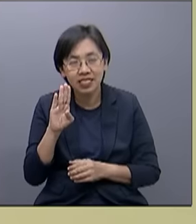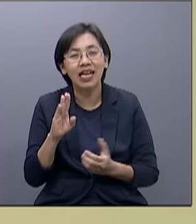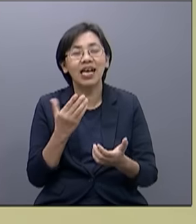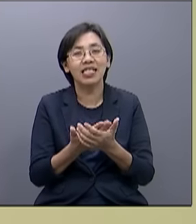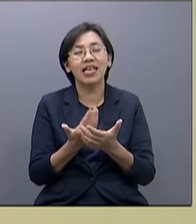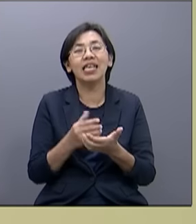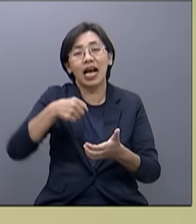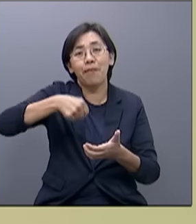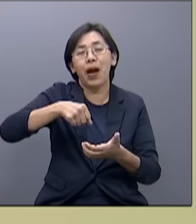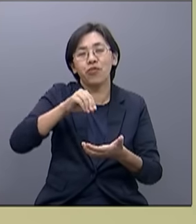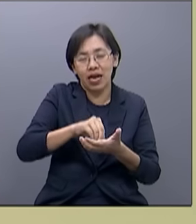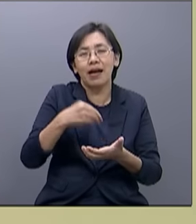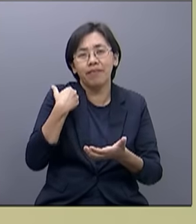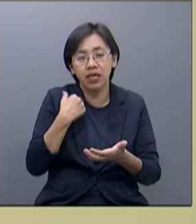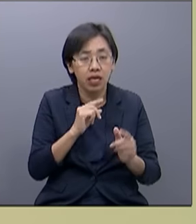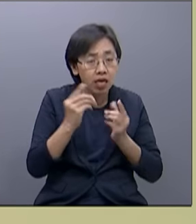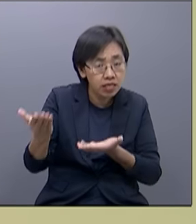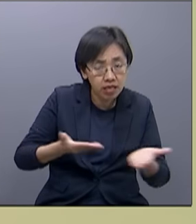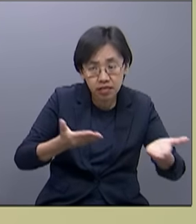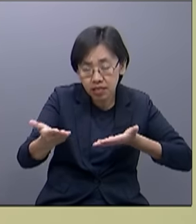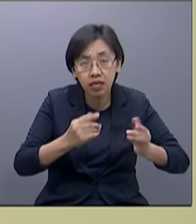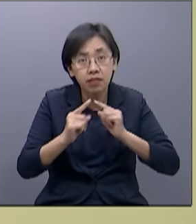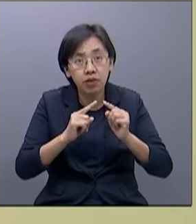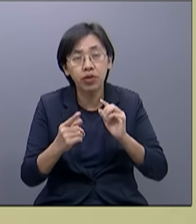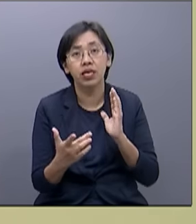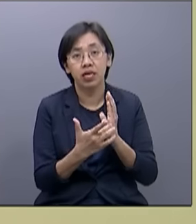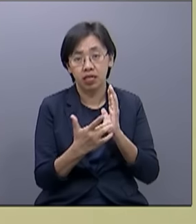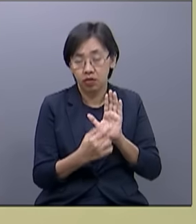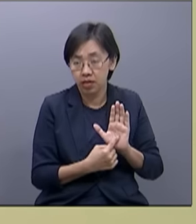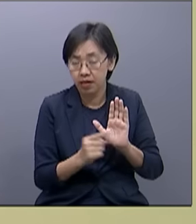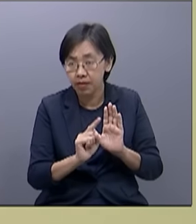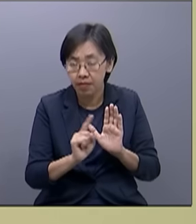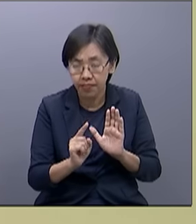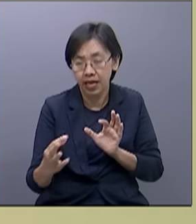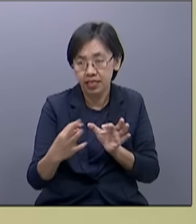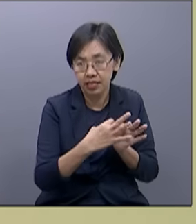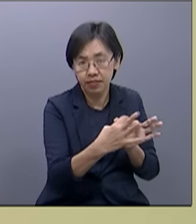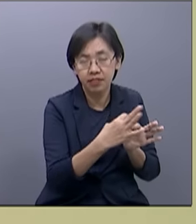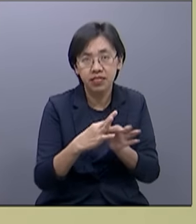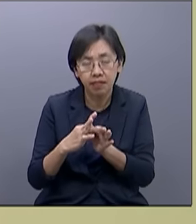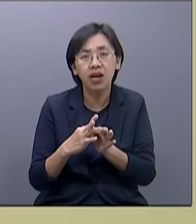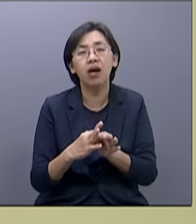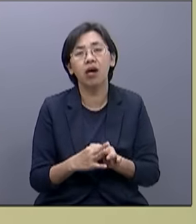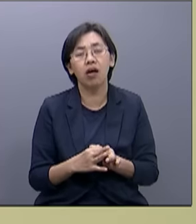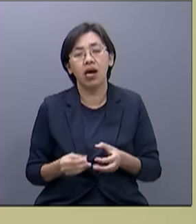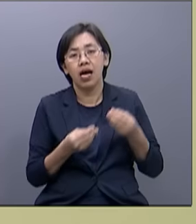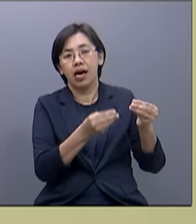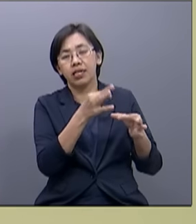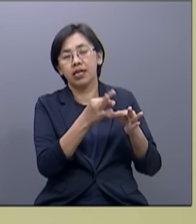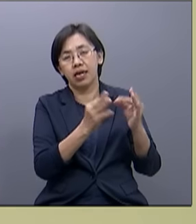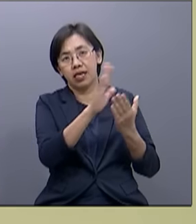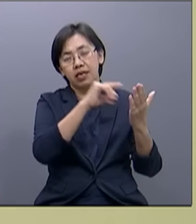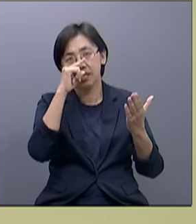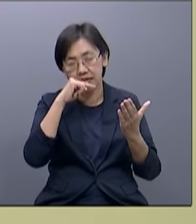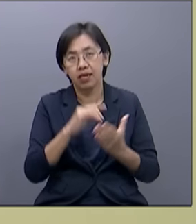เาก็เชิญเขมาพูดคุยมาเอ่อเอาTechnical Specให้เขาก็มาเชื่อมต่อส่งให้กับธนาคารประเทศไทยด้วยรวม